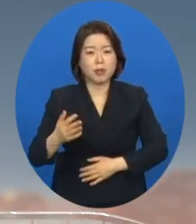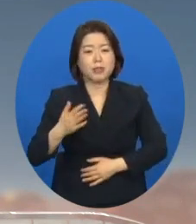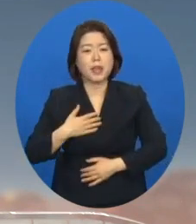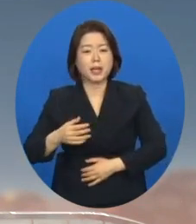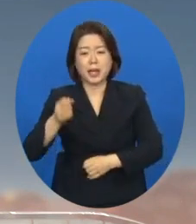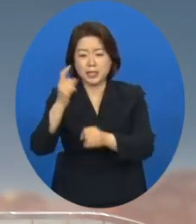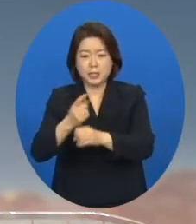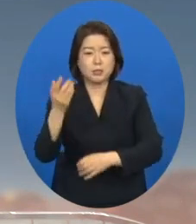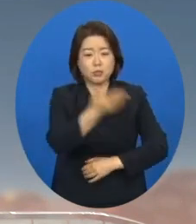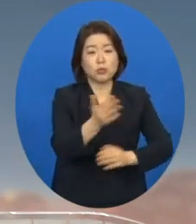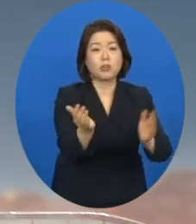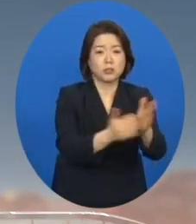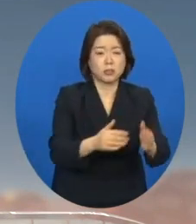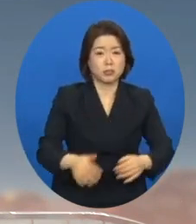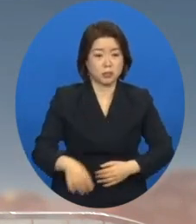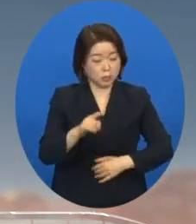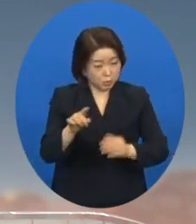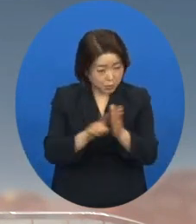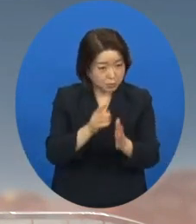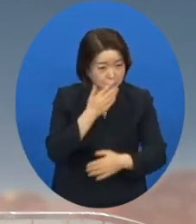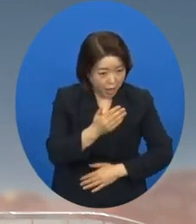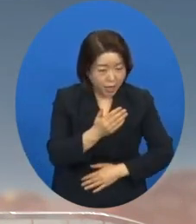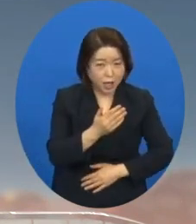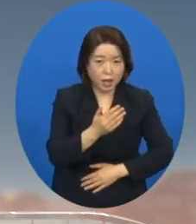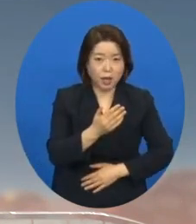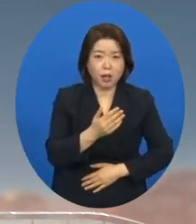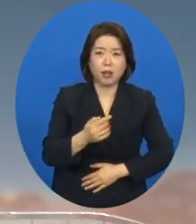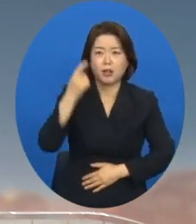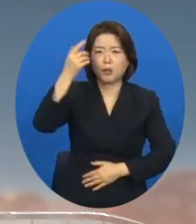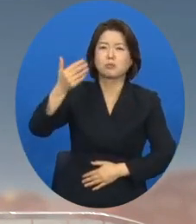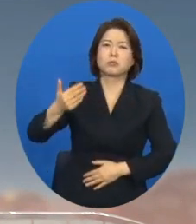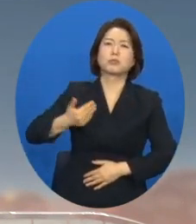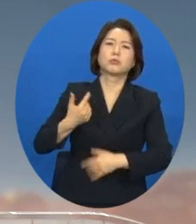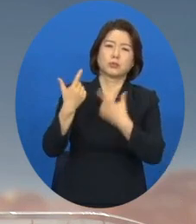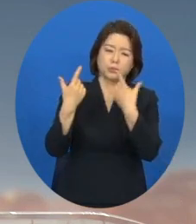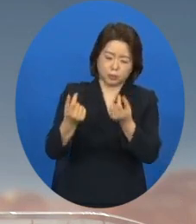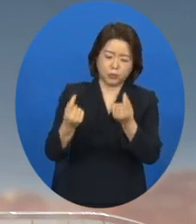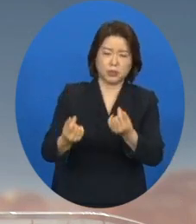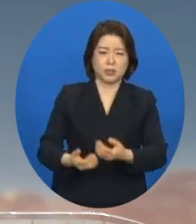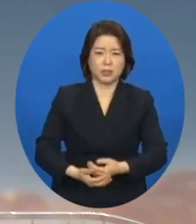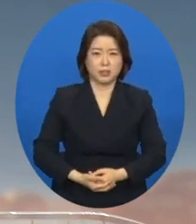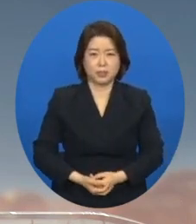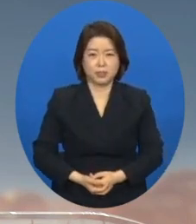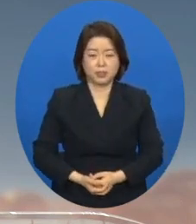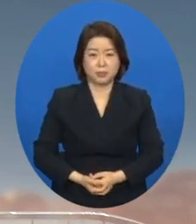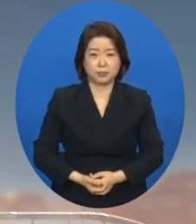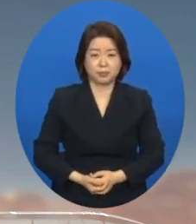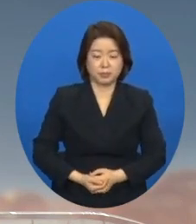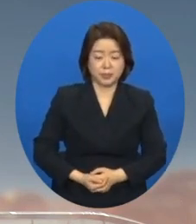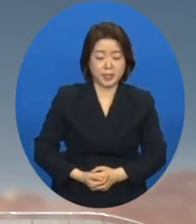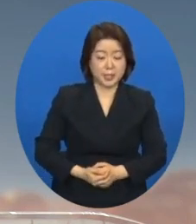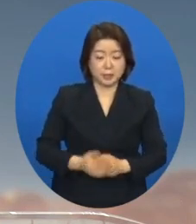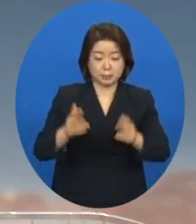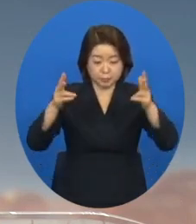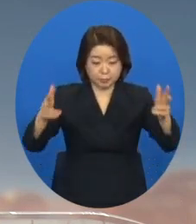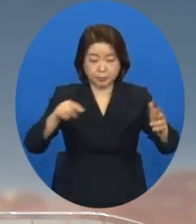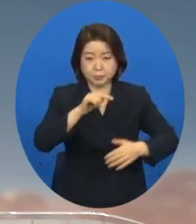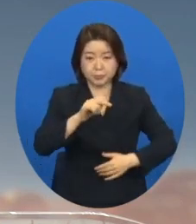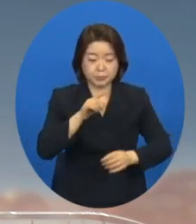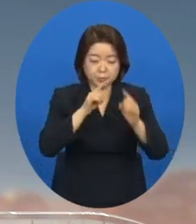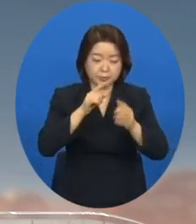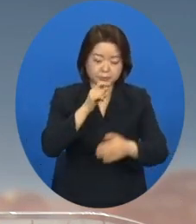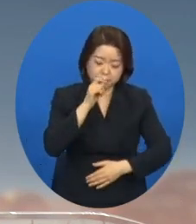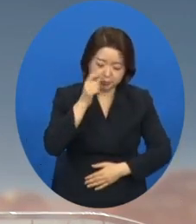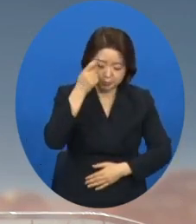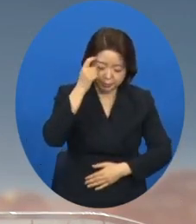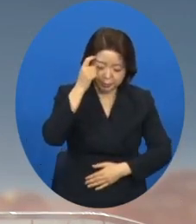믿을 거냐 안 믿을 거냐 우리에게 물으시는 겁니다. 지금 제가 이 주중에 이 말씀을 묵상하고 있었는데